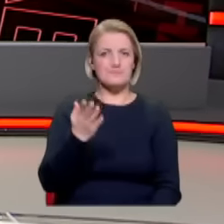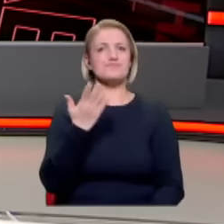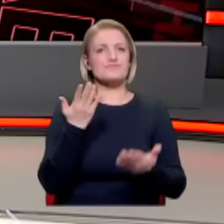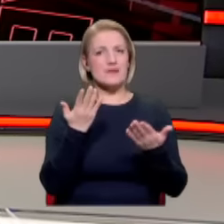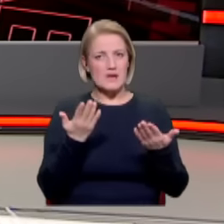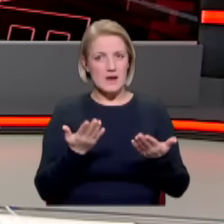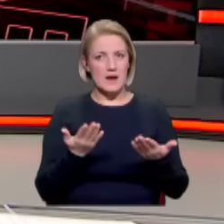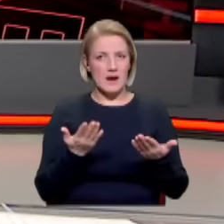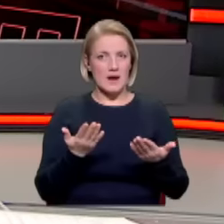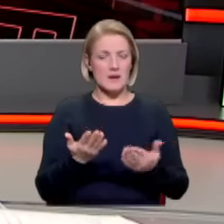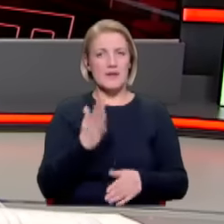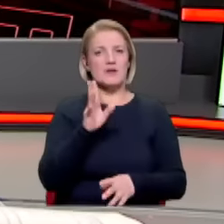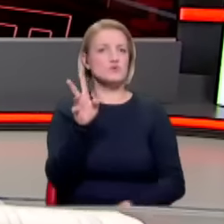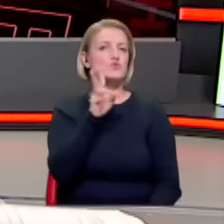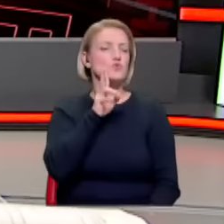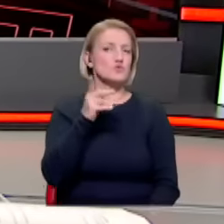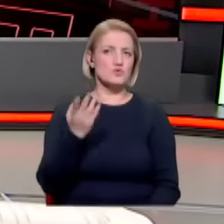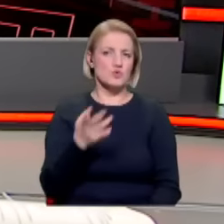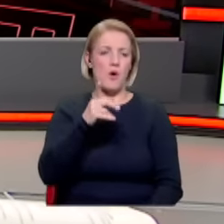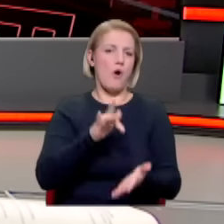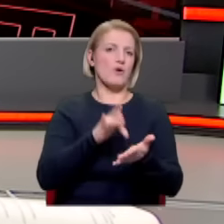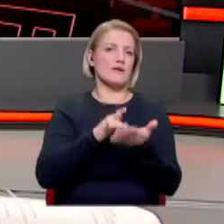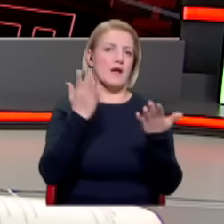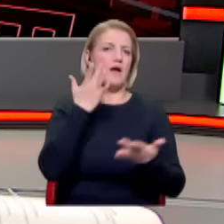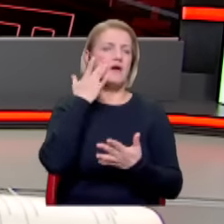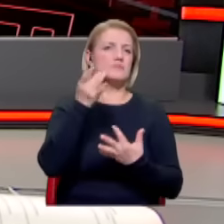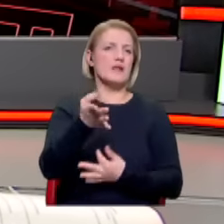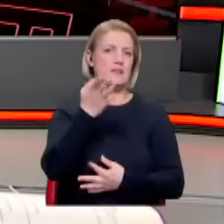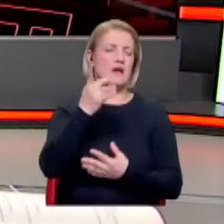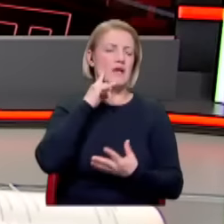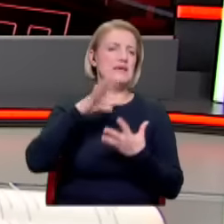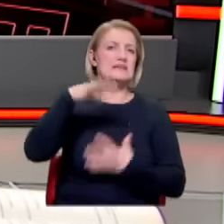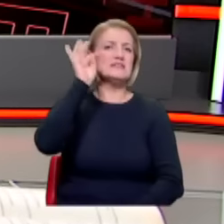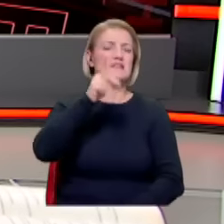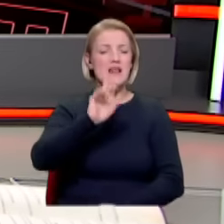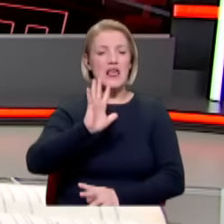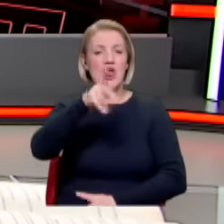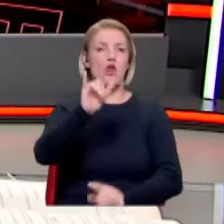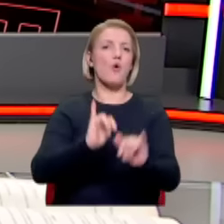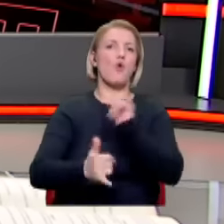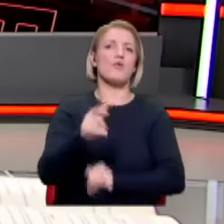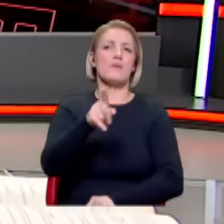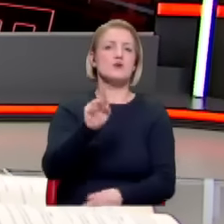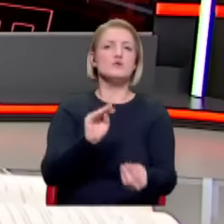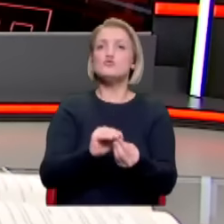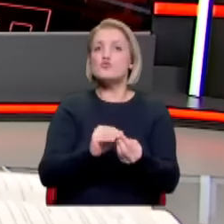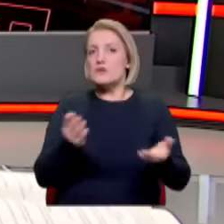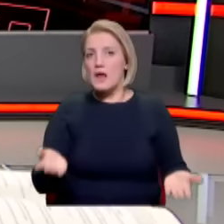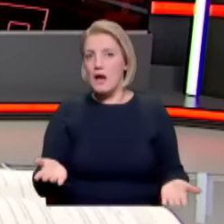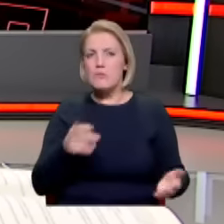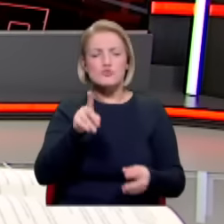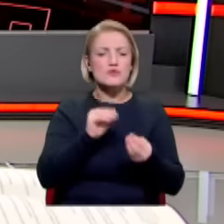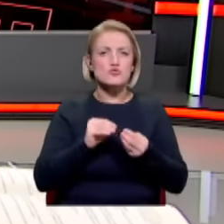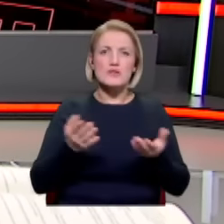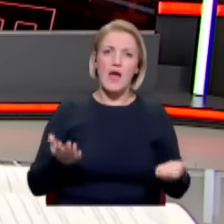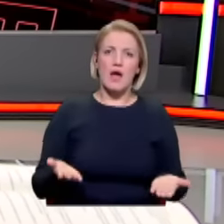Fakat netice ortada, insanların istikbaliyle oynamak. Suç ne? Burada suç